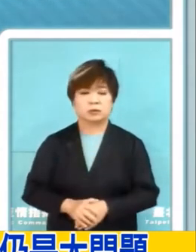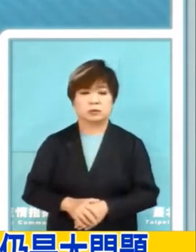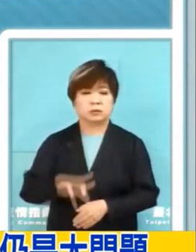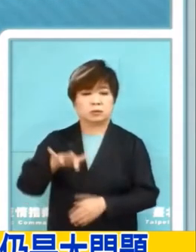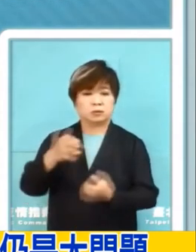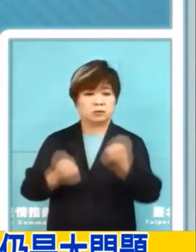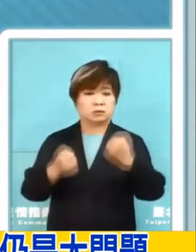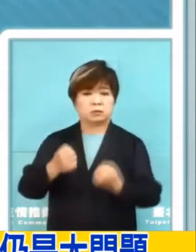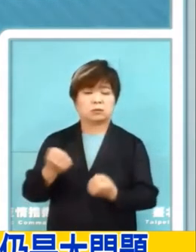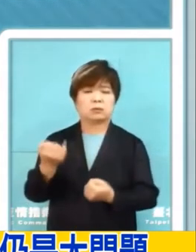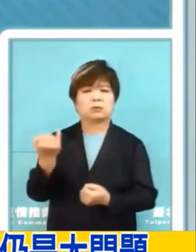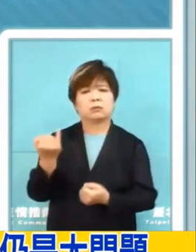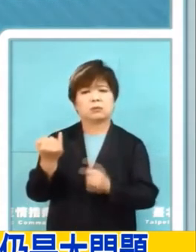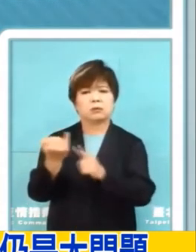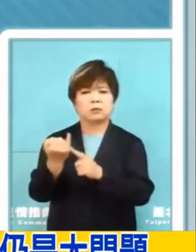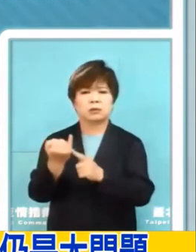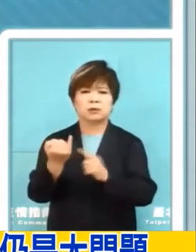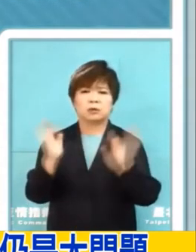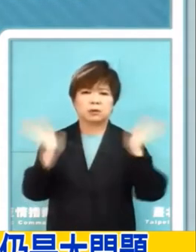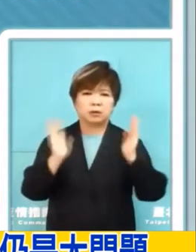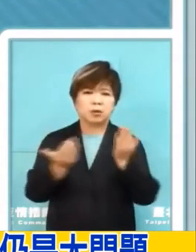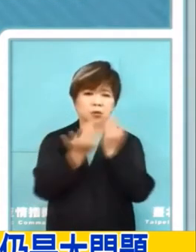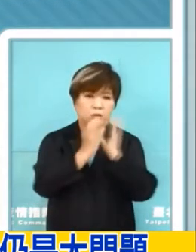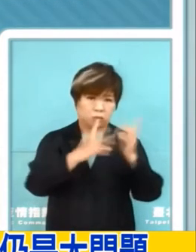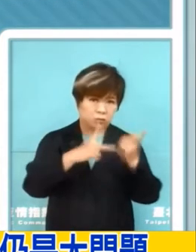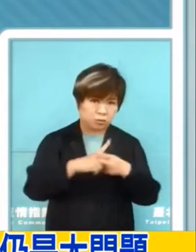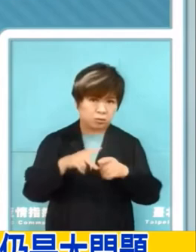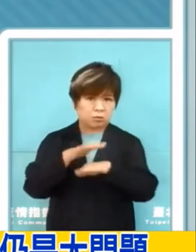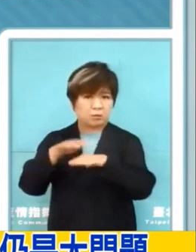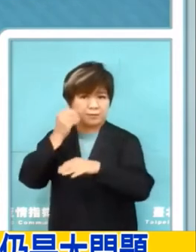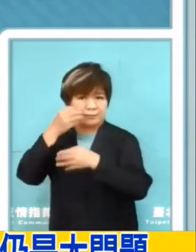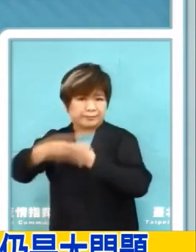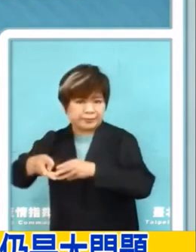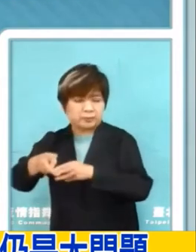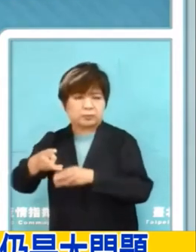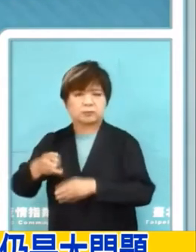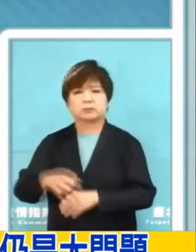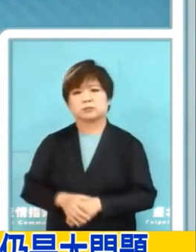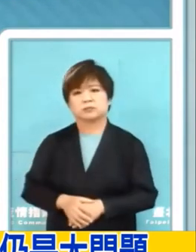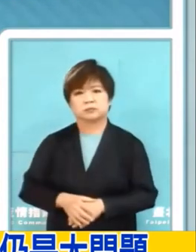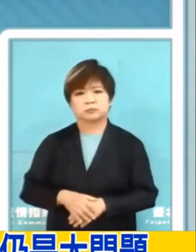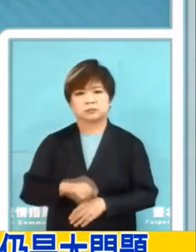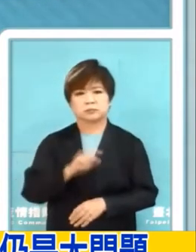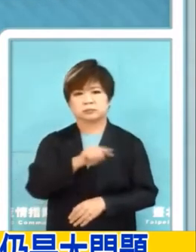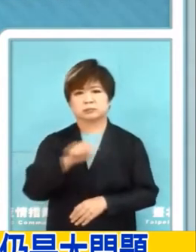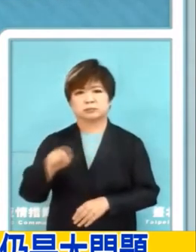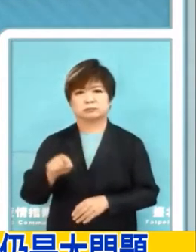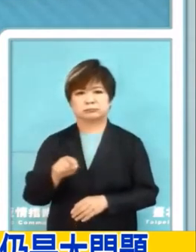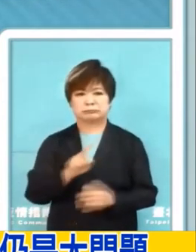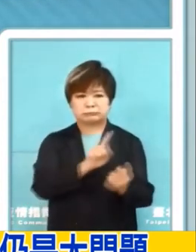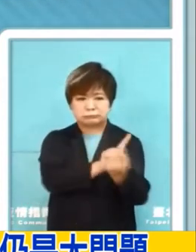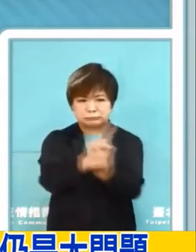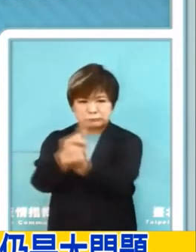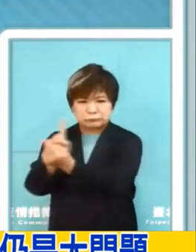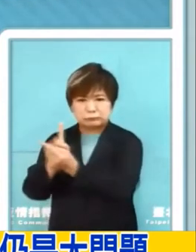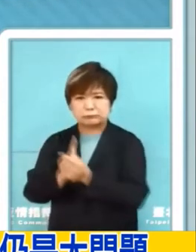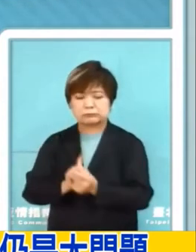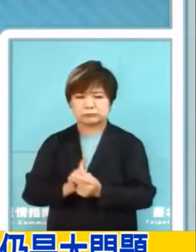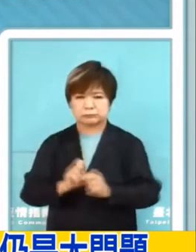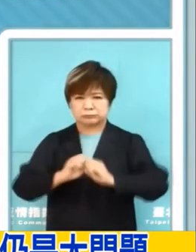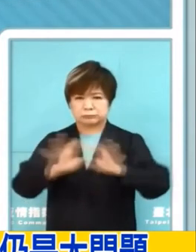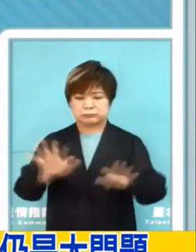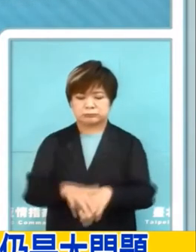朋友读两个国小，你知道还有这个安亲班，所以浪不浪东现在要严格自主管理